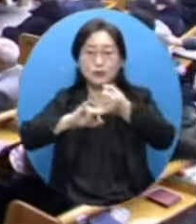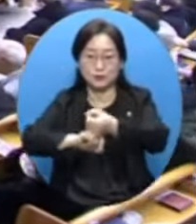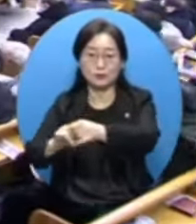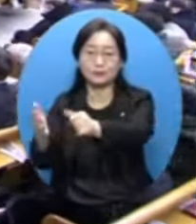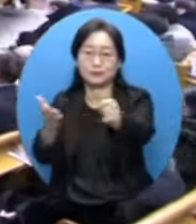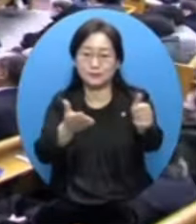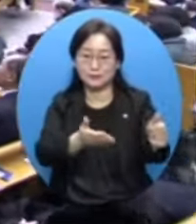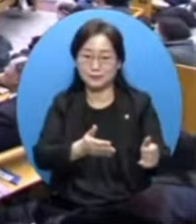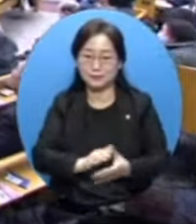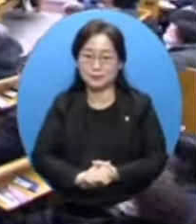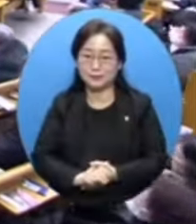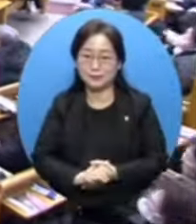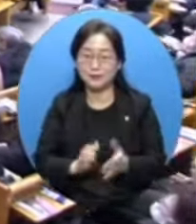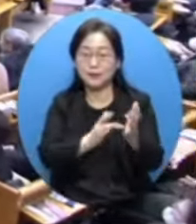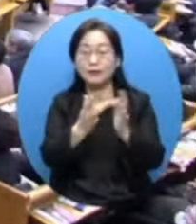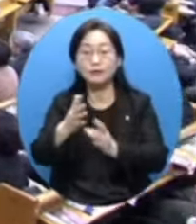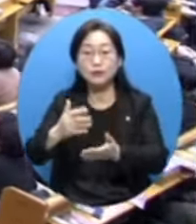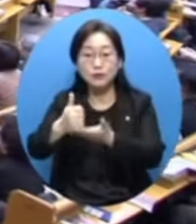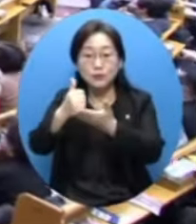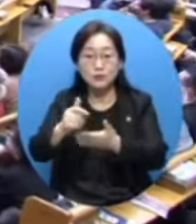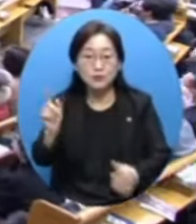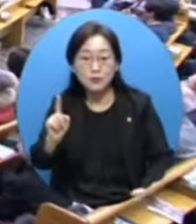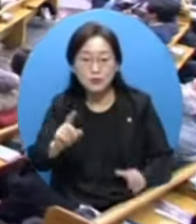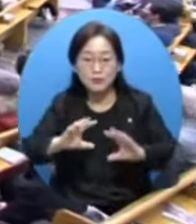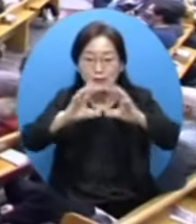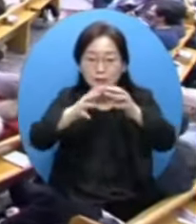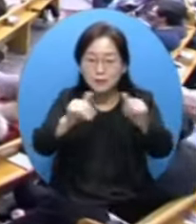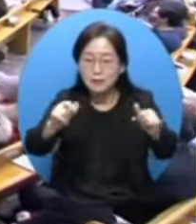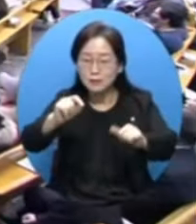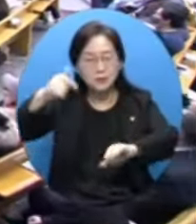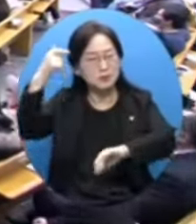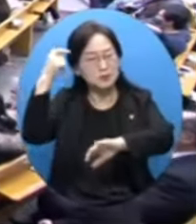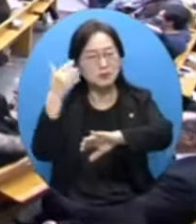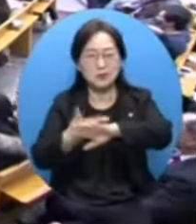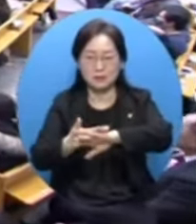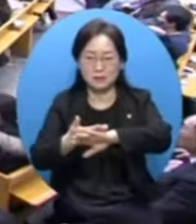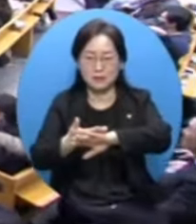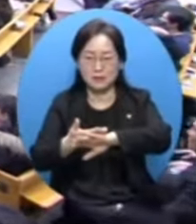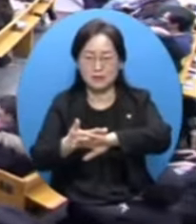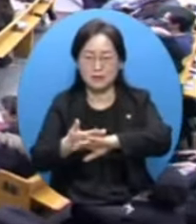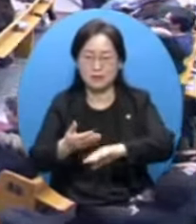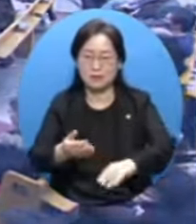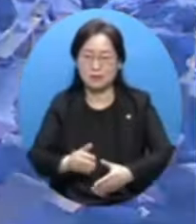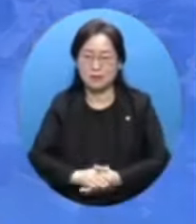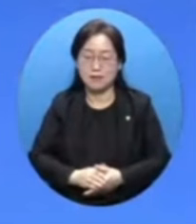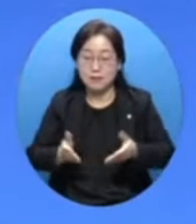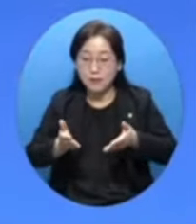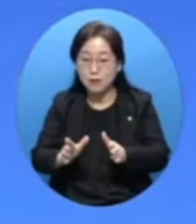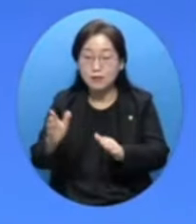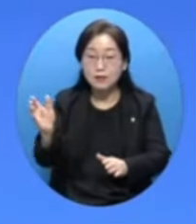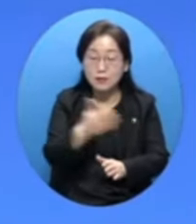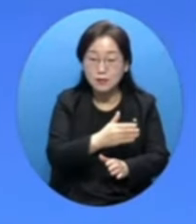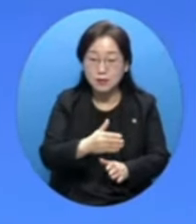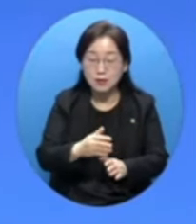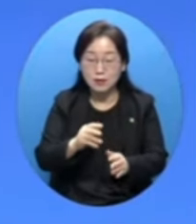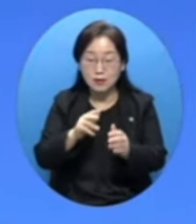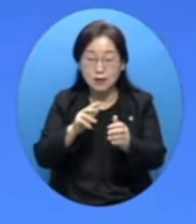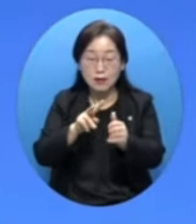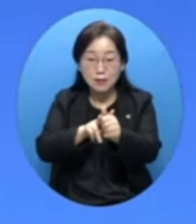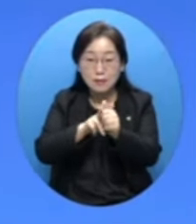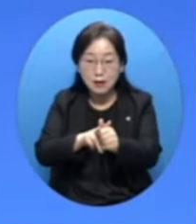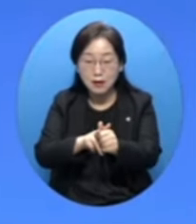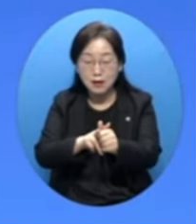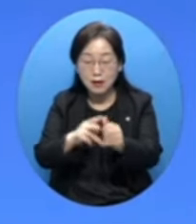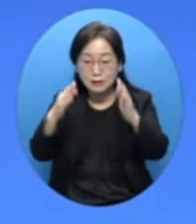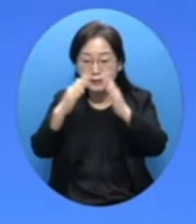할 것입니다 예수님은 세상 사람들과는 정반대 길로 가셨습니다 태어날 때부터 마관 태어나셔서